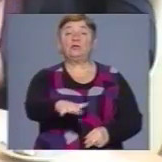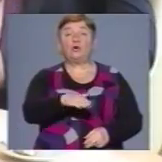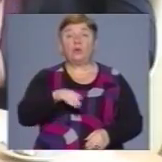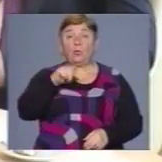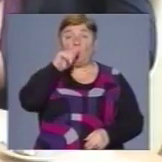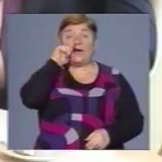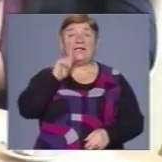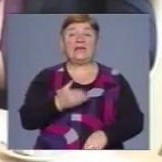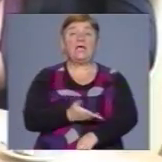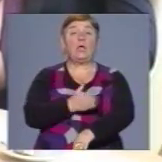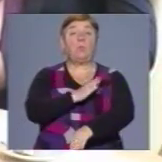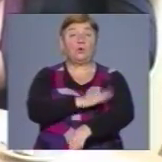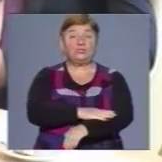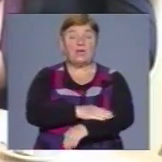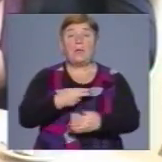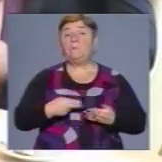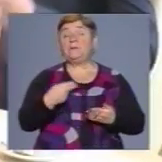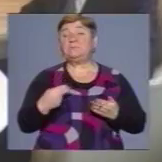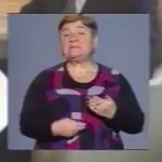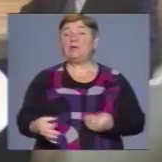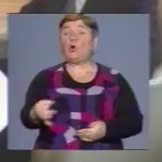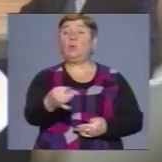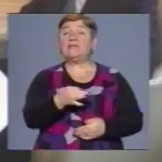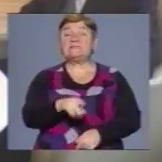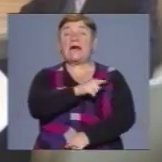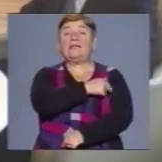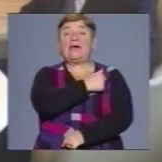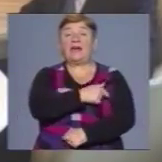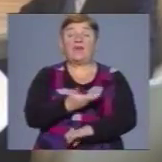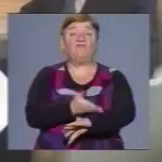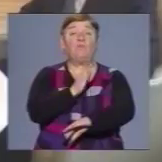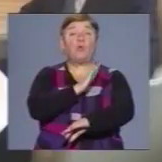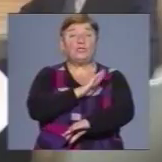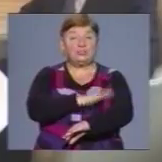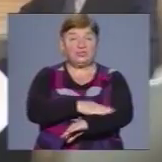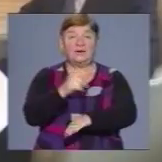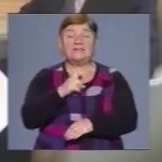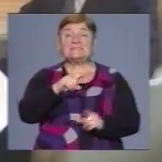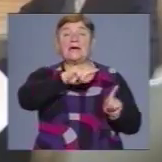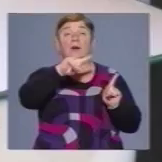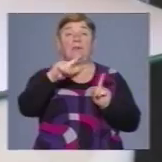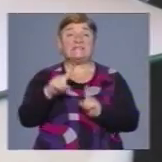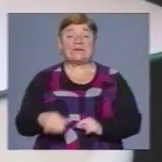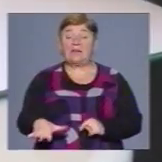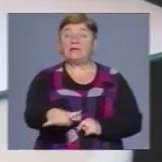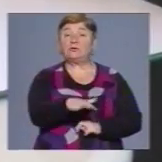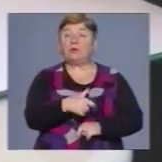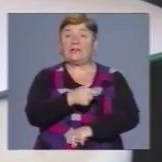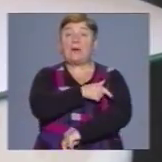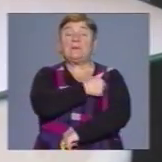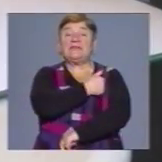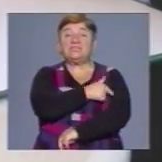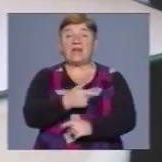Польщі». Партнерську угоду підписали обласна клінічна лікарня в Польщі, Закарпатське обласне клінічне територіально-медичне